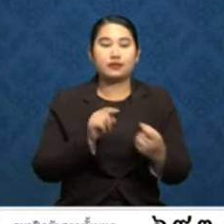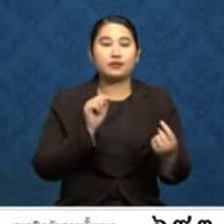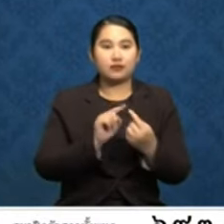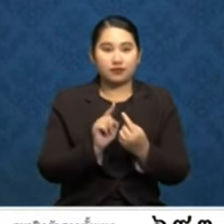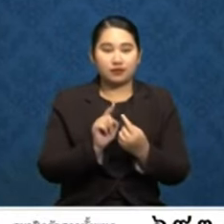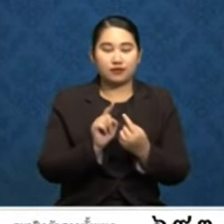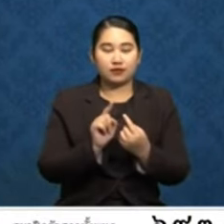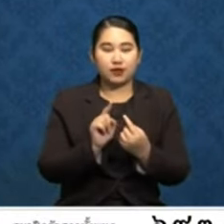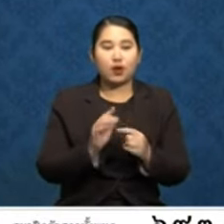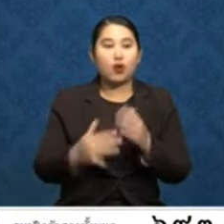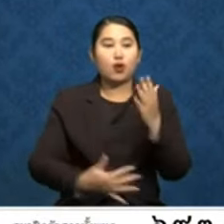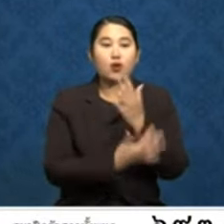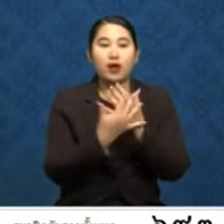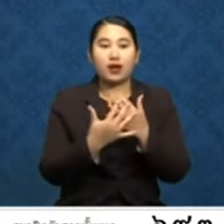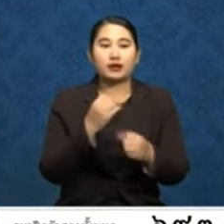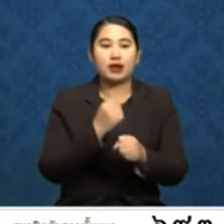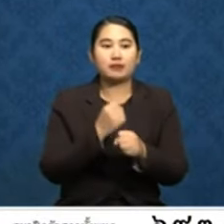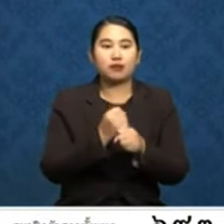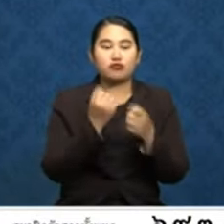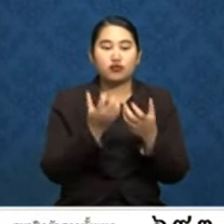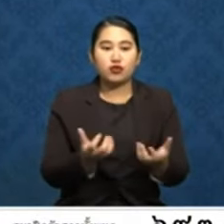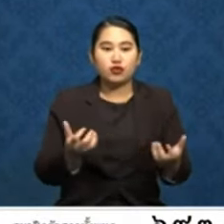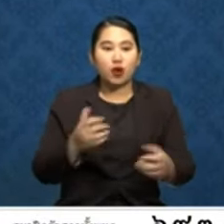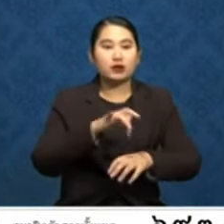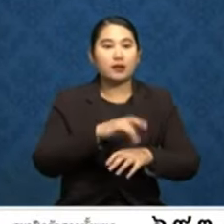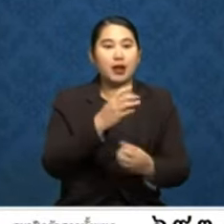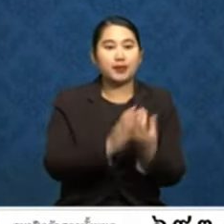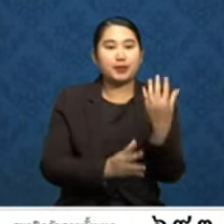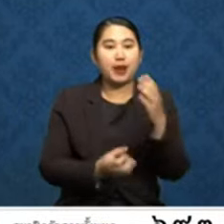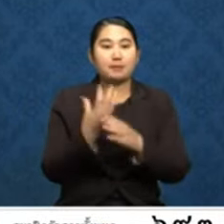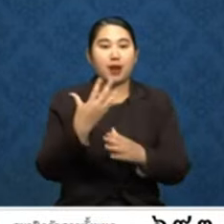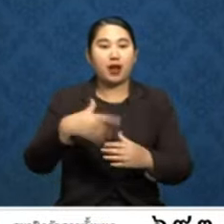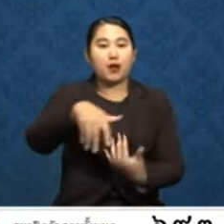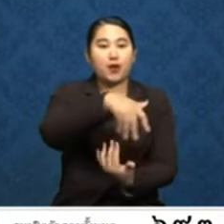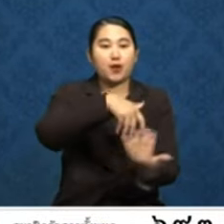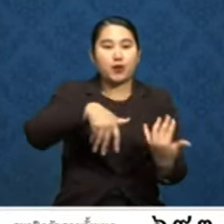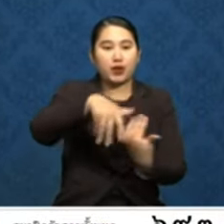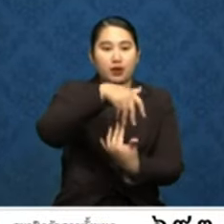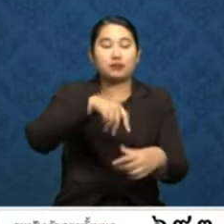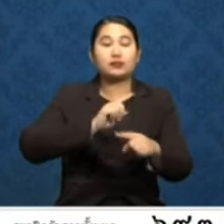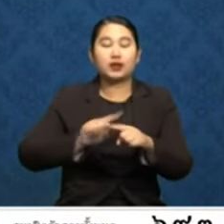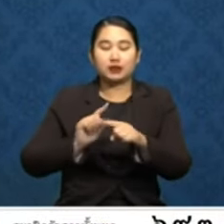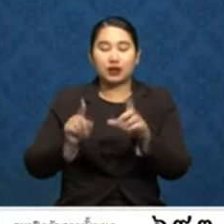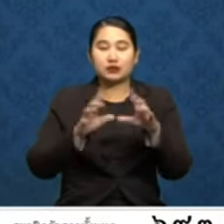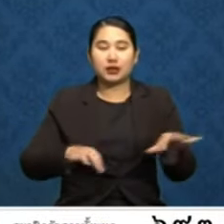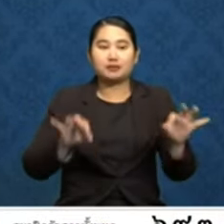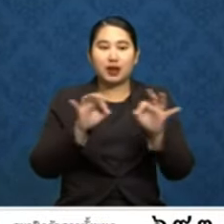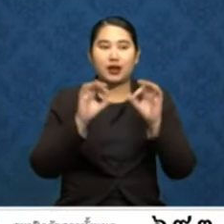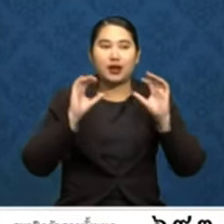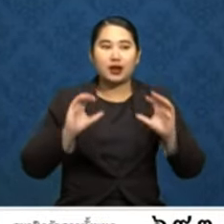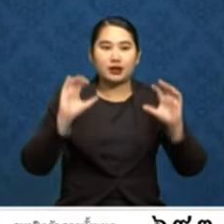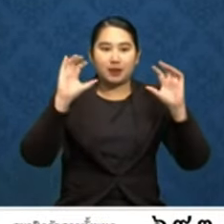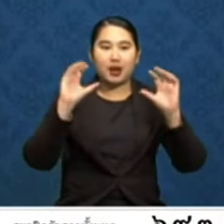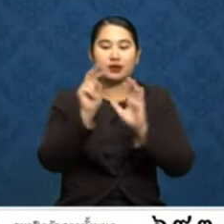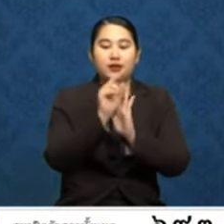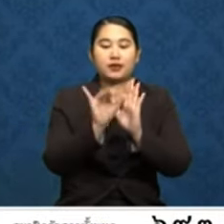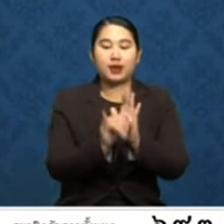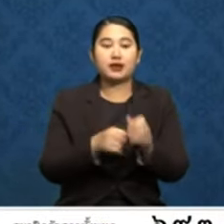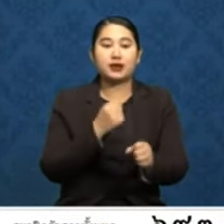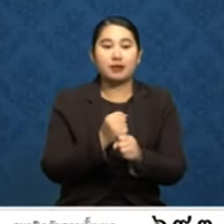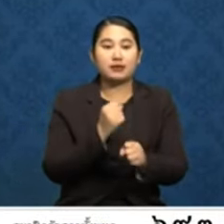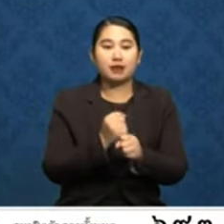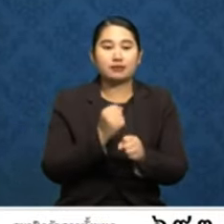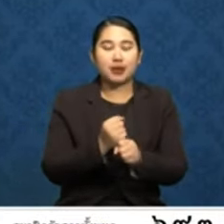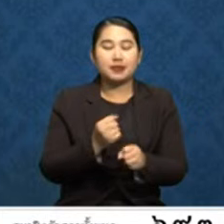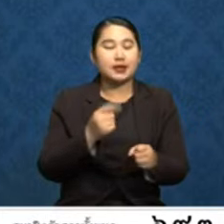ายและโอกาสของทรัพยากรธรรมชาติและสิ่งแวดล้อมไปได้รัฐบาลมีนโยบายในการสร้าง